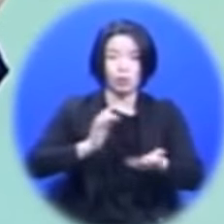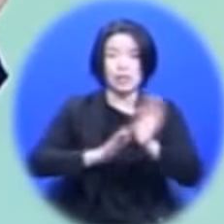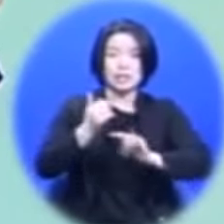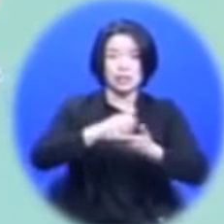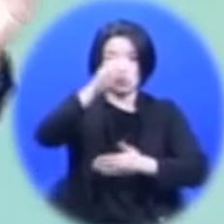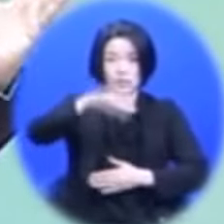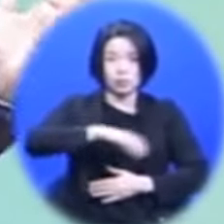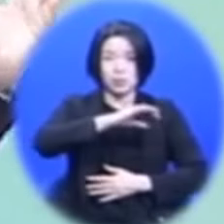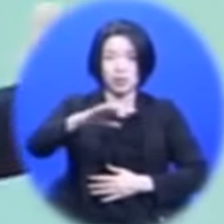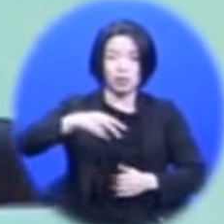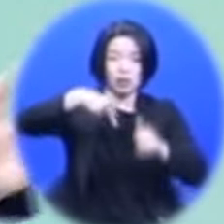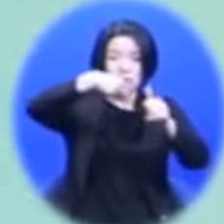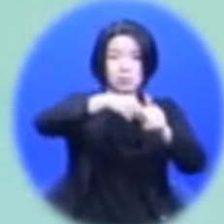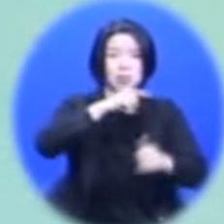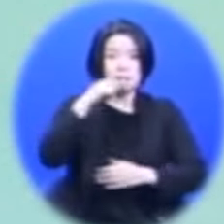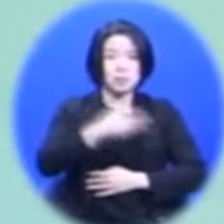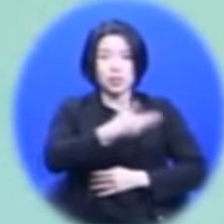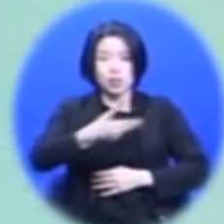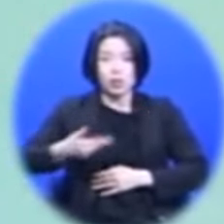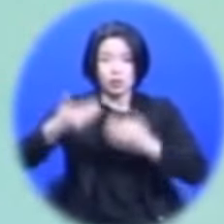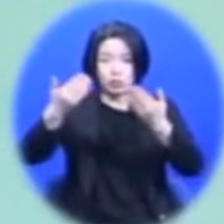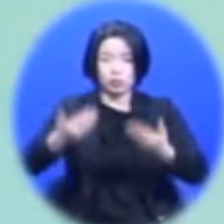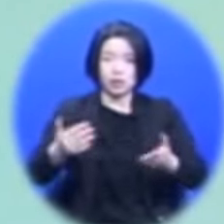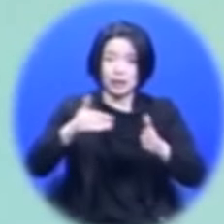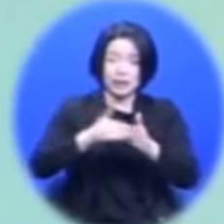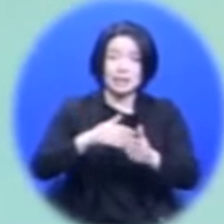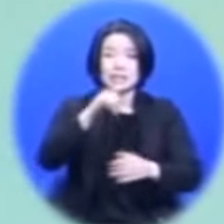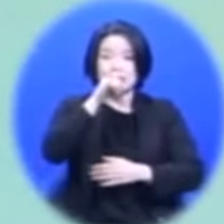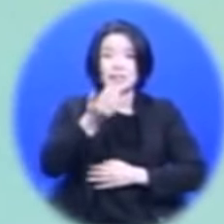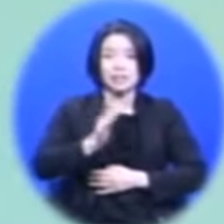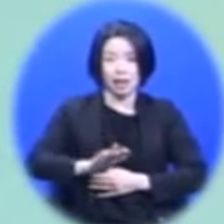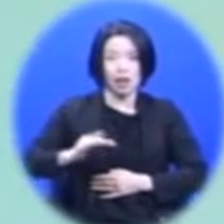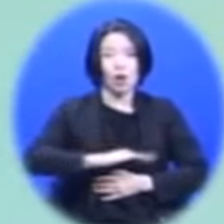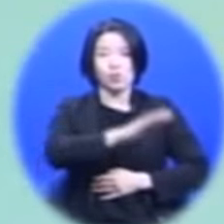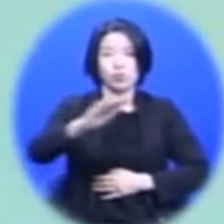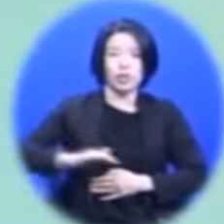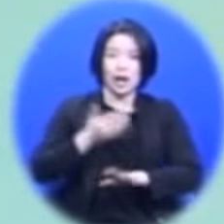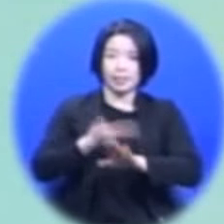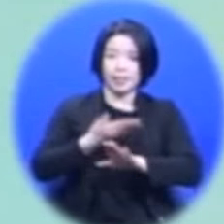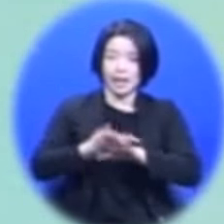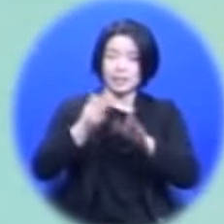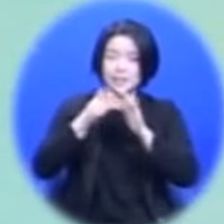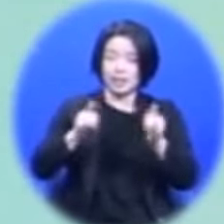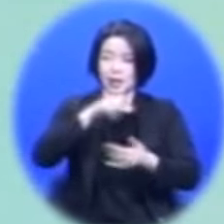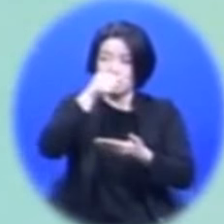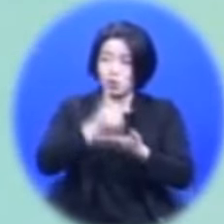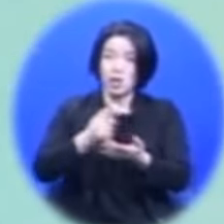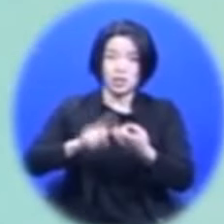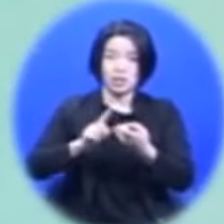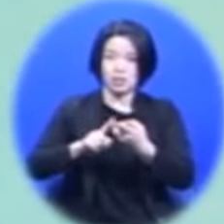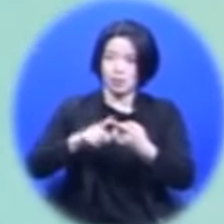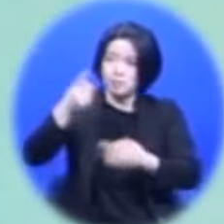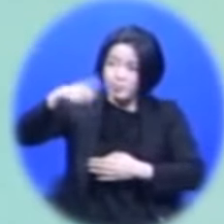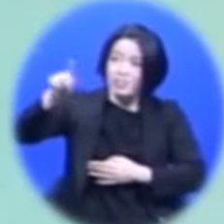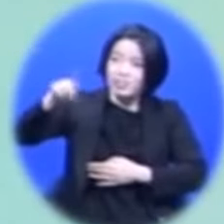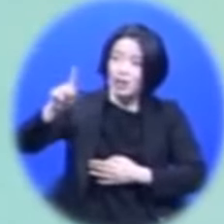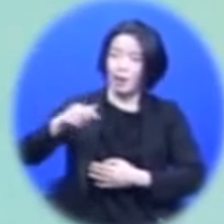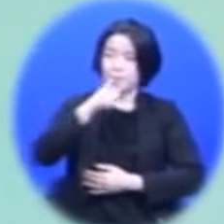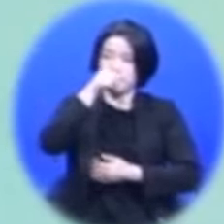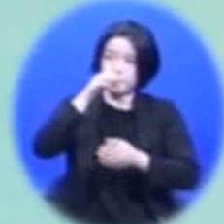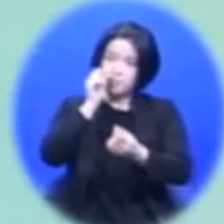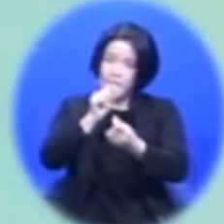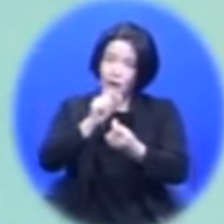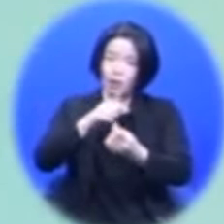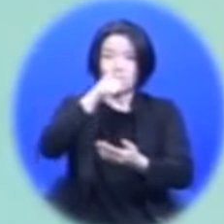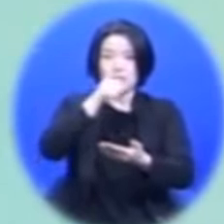십자가에 달려 피 흘려 주시기까지 하셨는데 우리가 다른 사람의 죄에 대해서 지적하고 비난하고